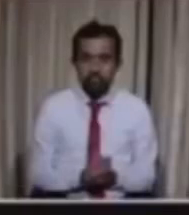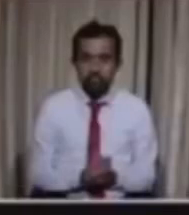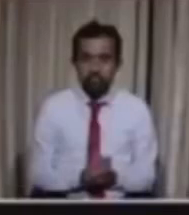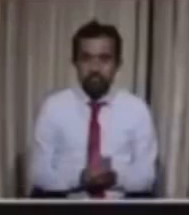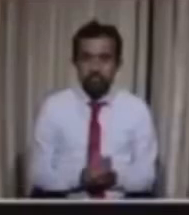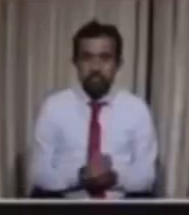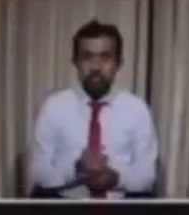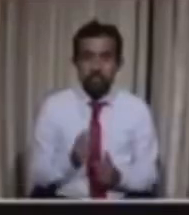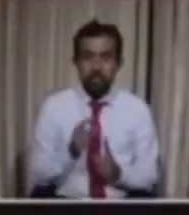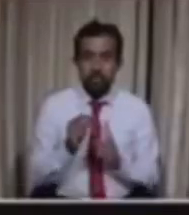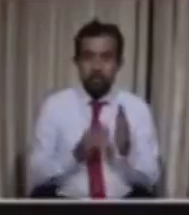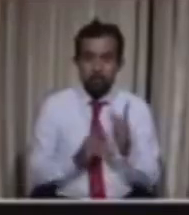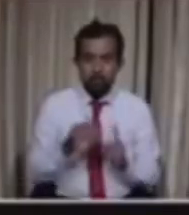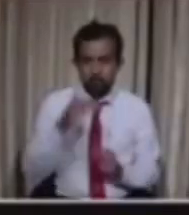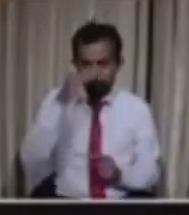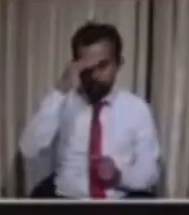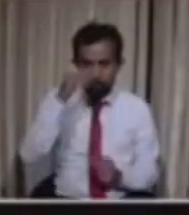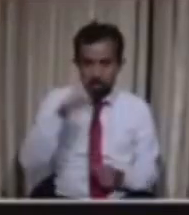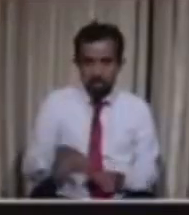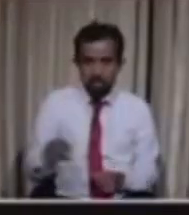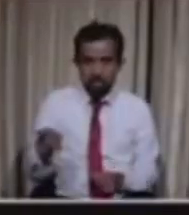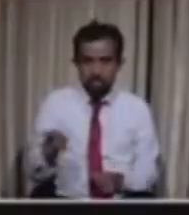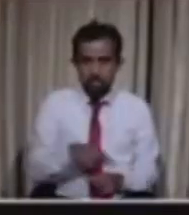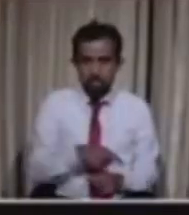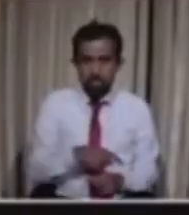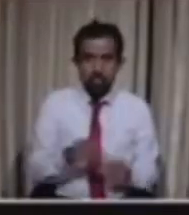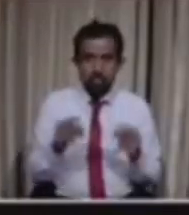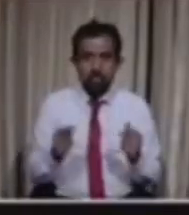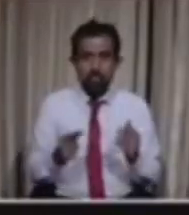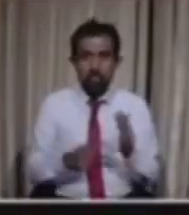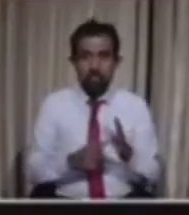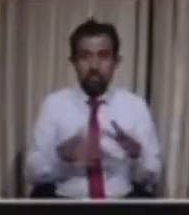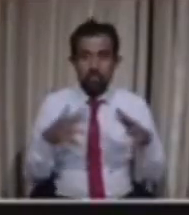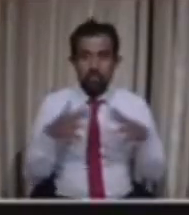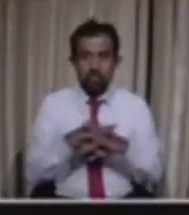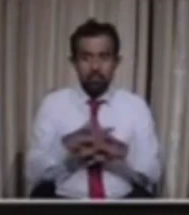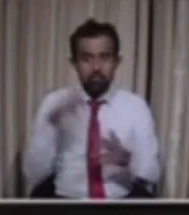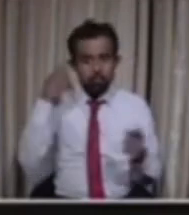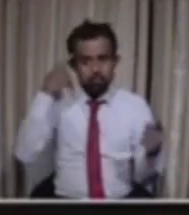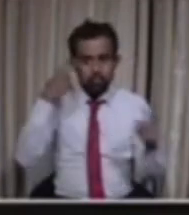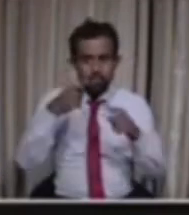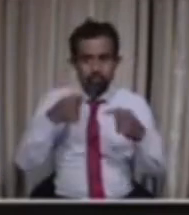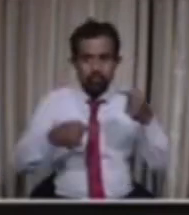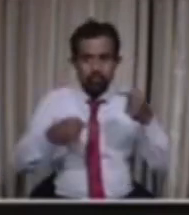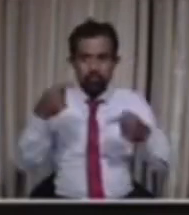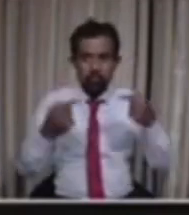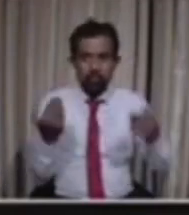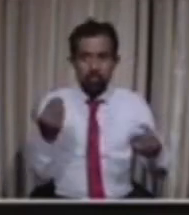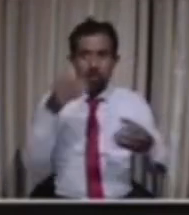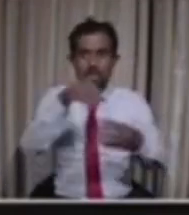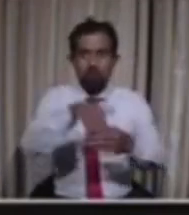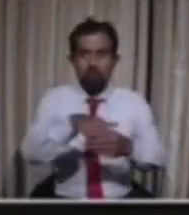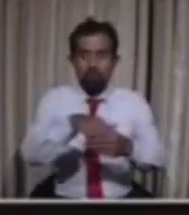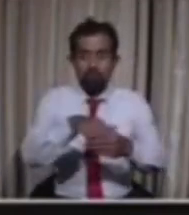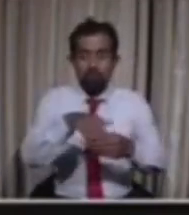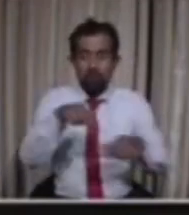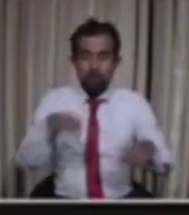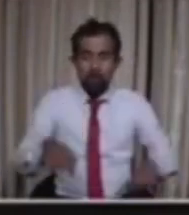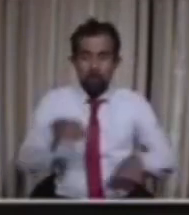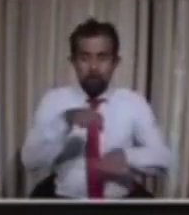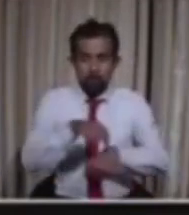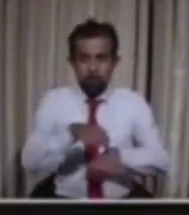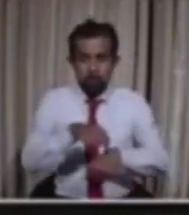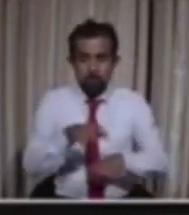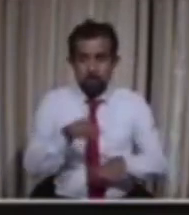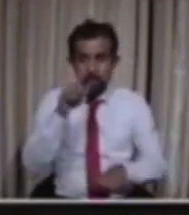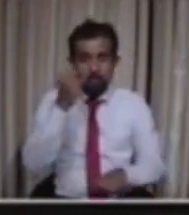இன்று இந்த அவசரால சட்டம் மீதான விவாதத்திலே நாங்கள் கலந்து கொண்டிருக்கின்றோம். இந்த வேளையிலே நான் ஒரு விடயத்தை ஞாபகப்படுத்த